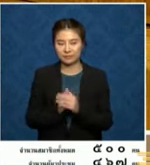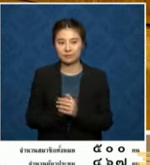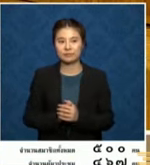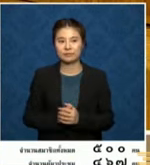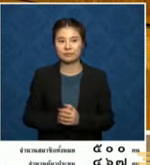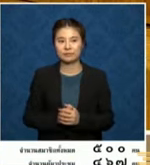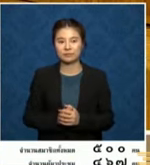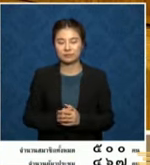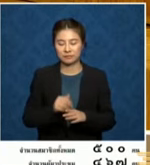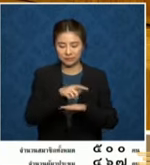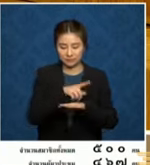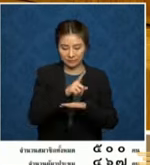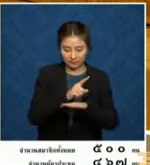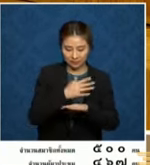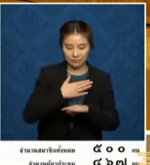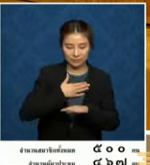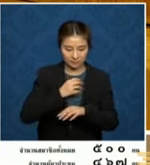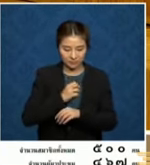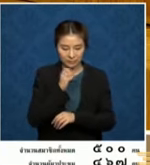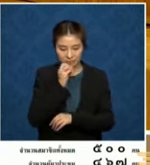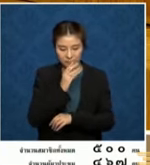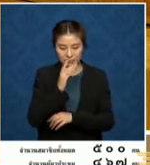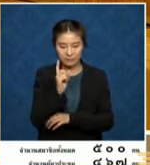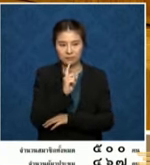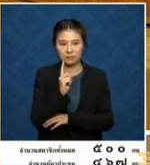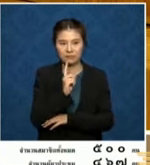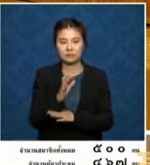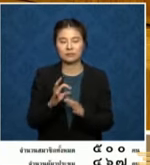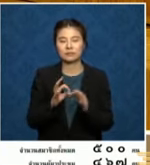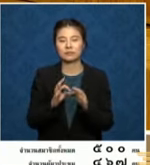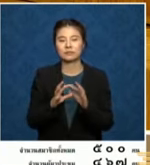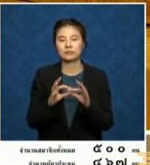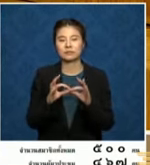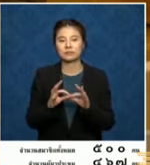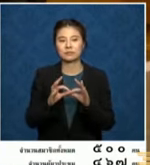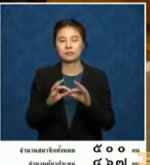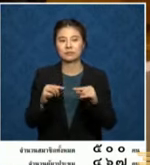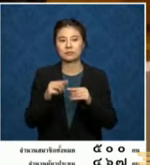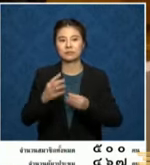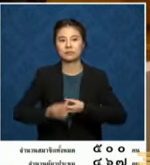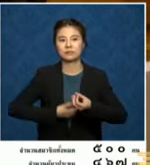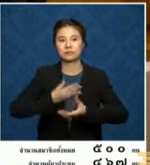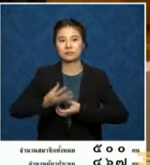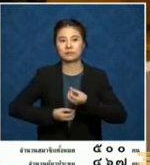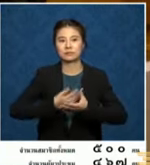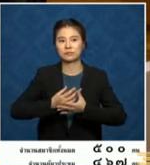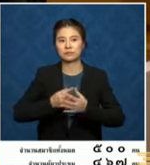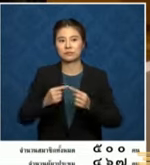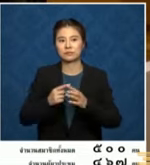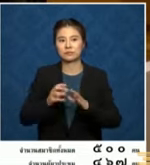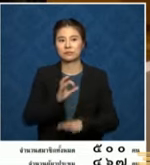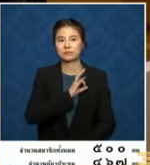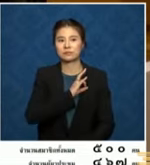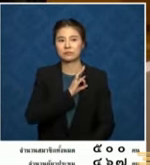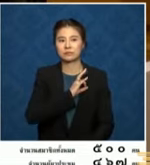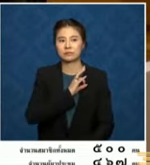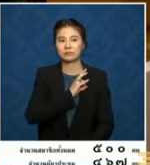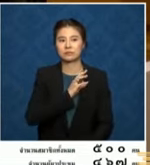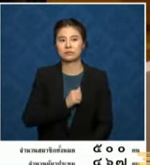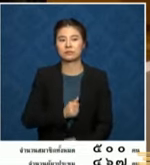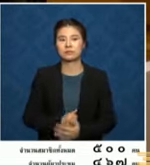ก่อนอื่นผมก็ขอให้ข้อสังเกตในการอภิปรายของสมาชิกเนี่ยนะฮะบ